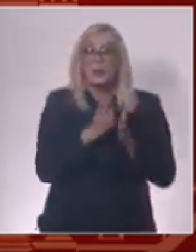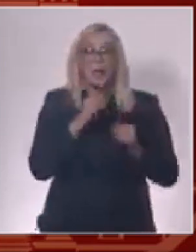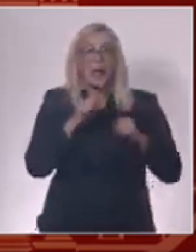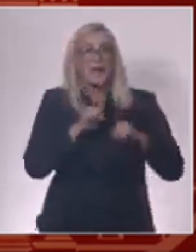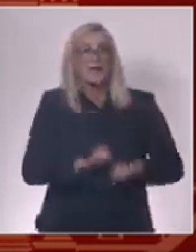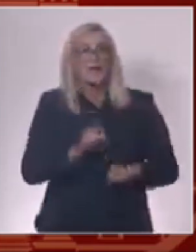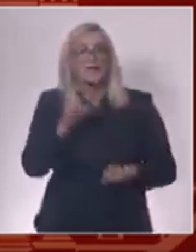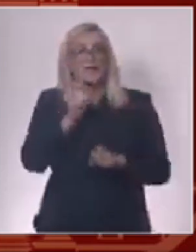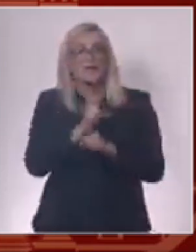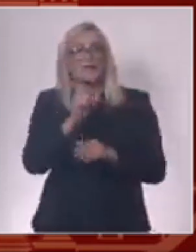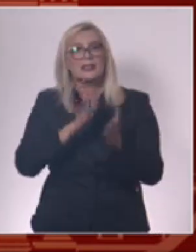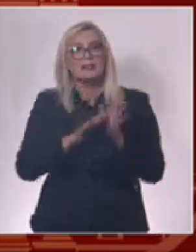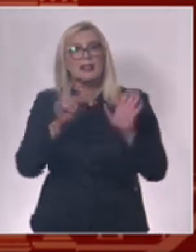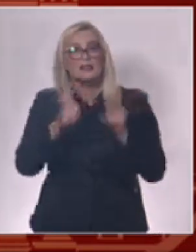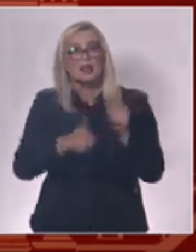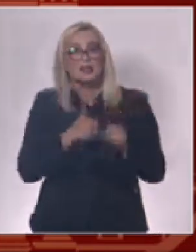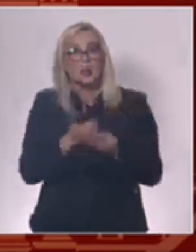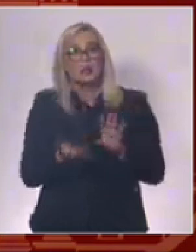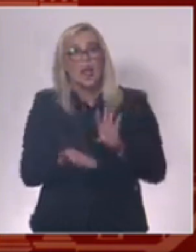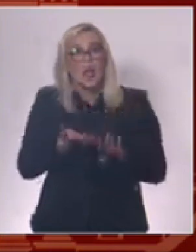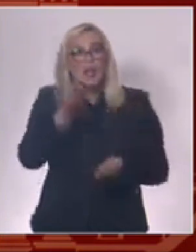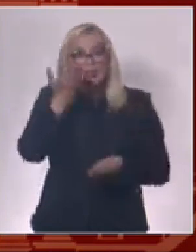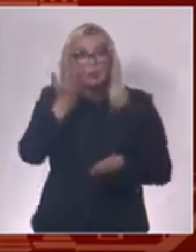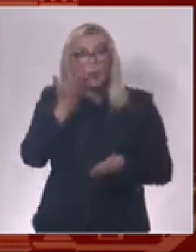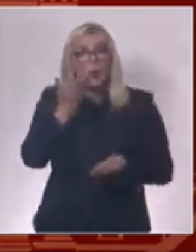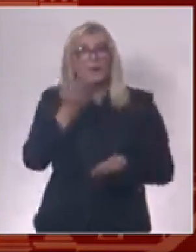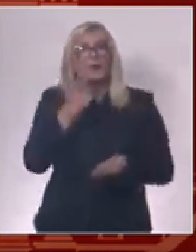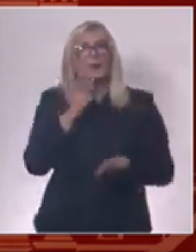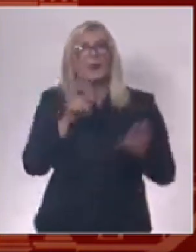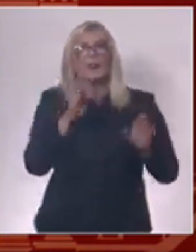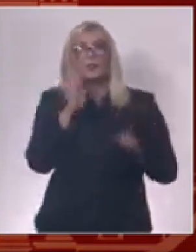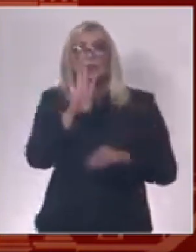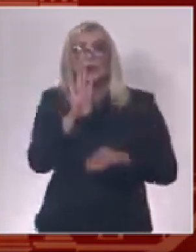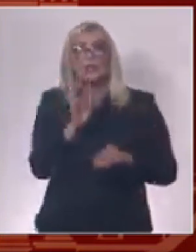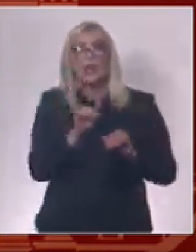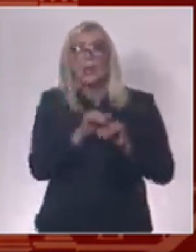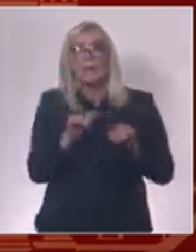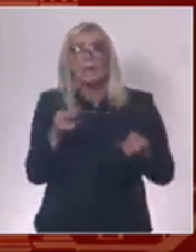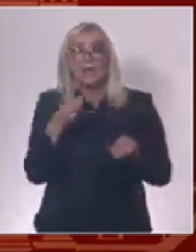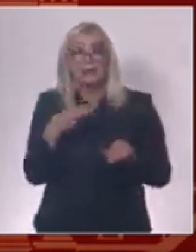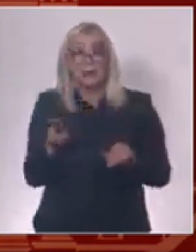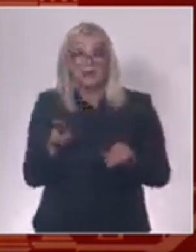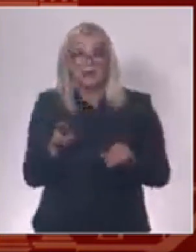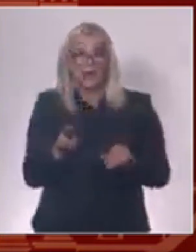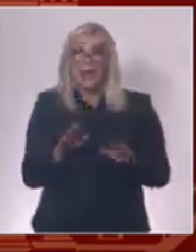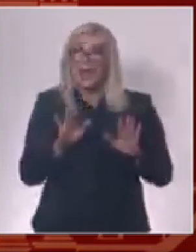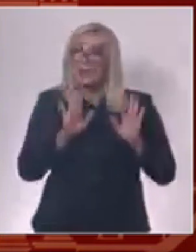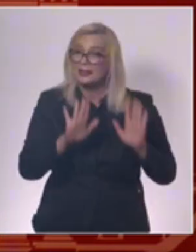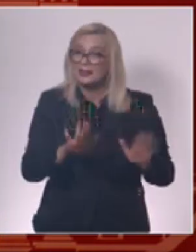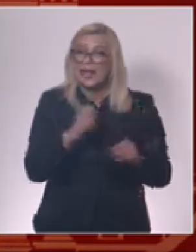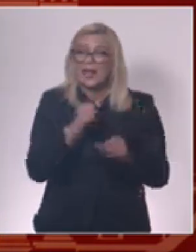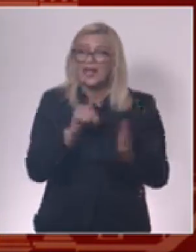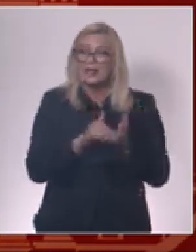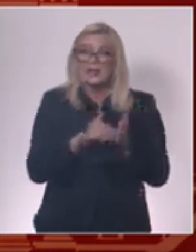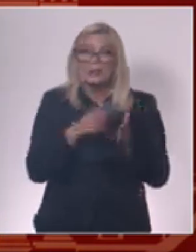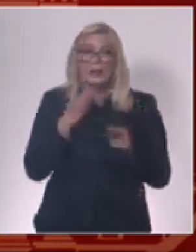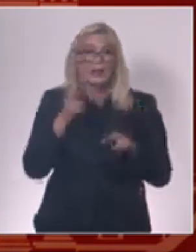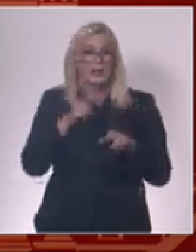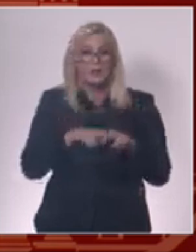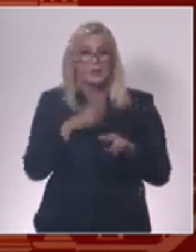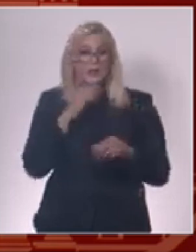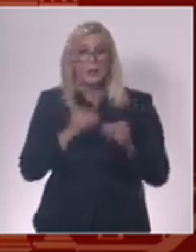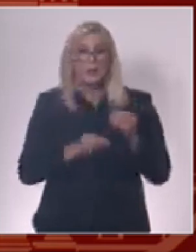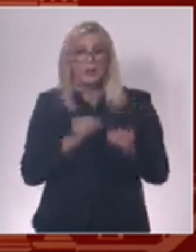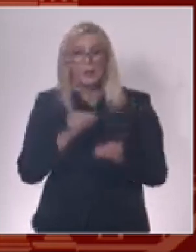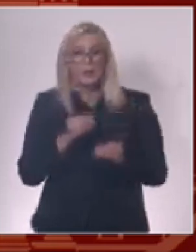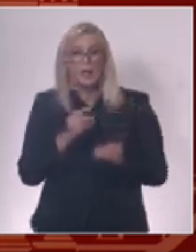на СДСМ за 6 години е зголемен за фантастични 4 милиарди евра. На тој начин треба да ги решаваме проблемите?